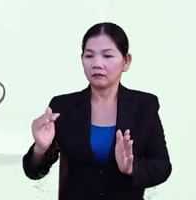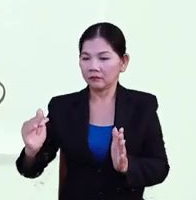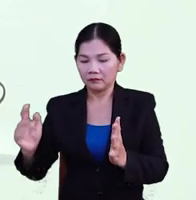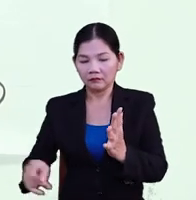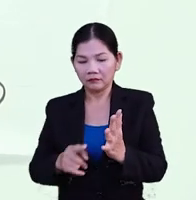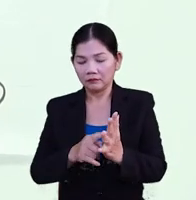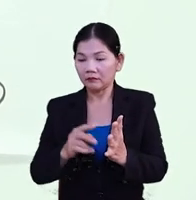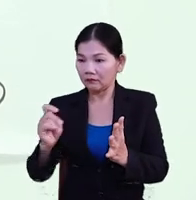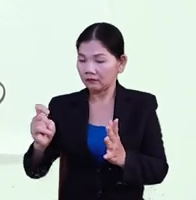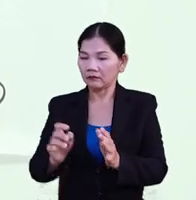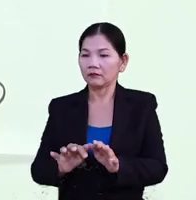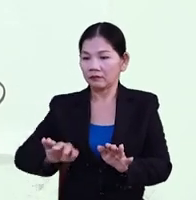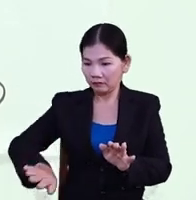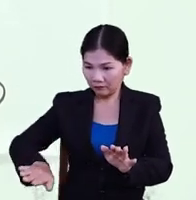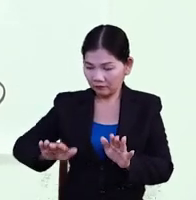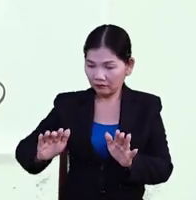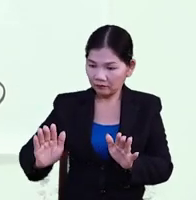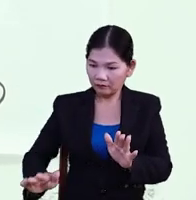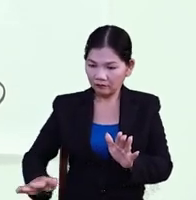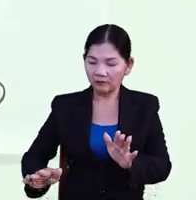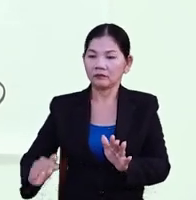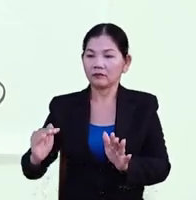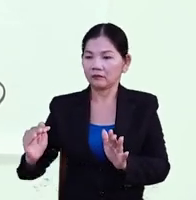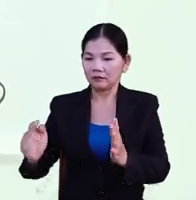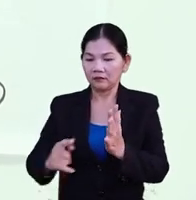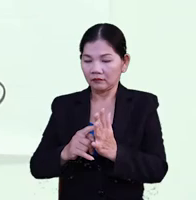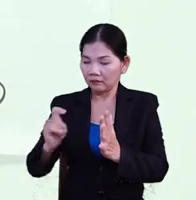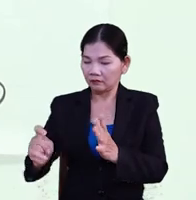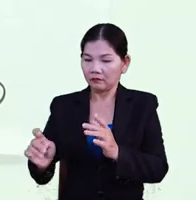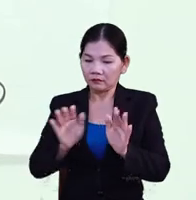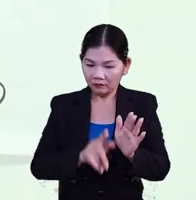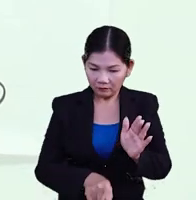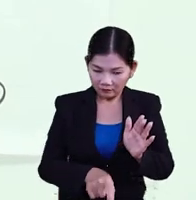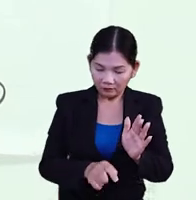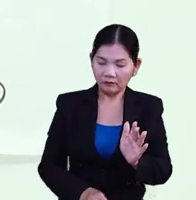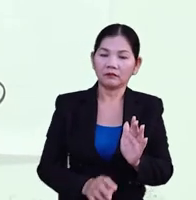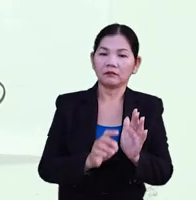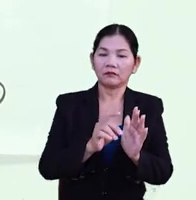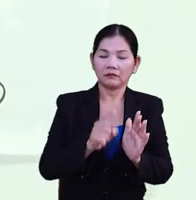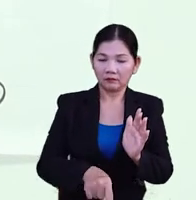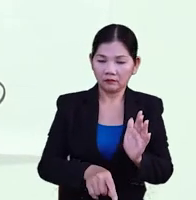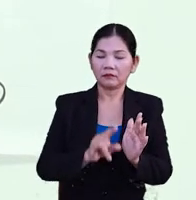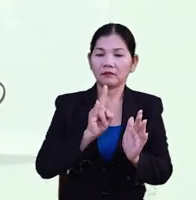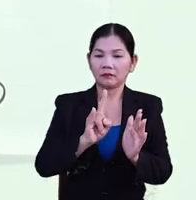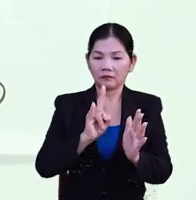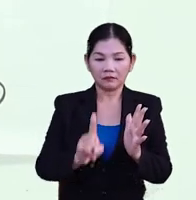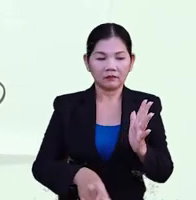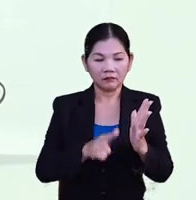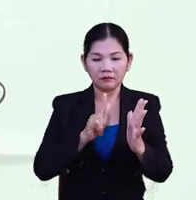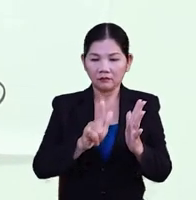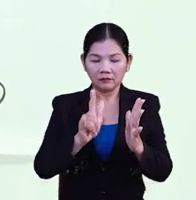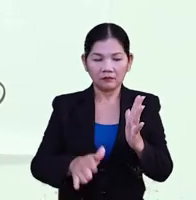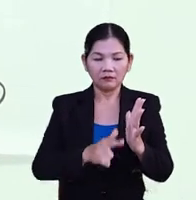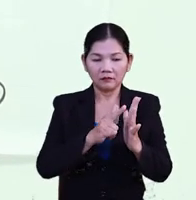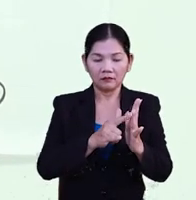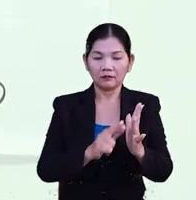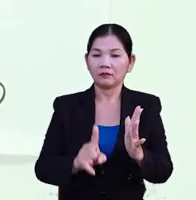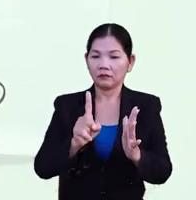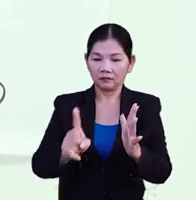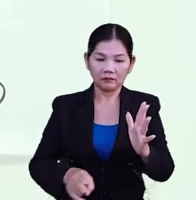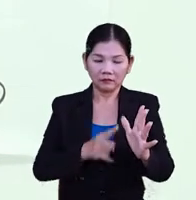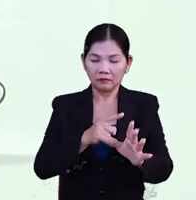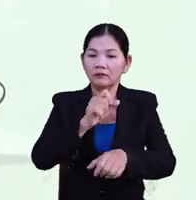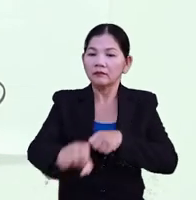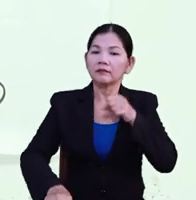អូច្រឡំអូចាតោះនេះគឺសុករីឯនេះបូផាអញ្ចឹងគេសួរ